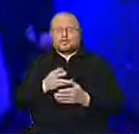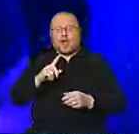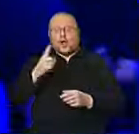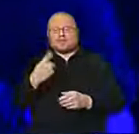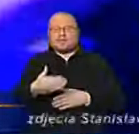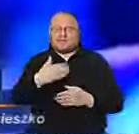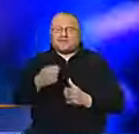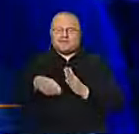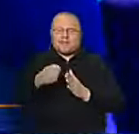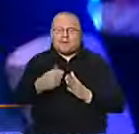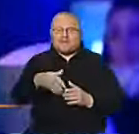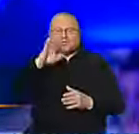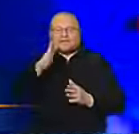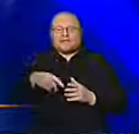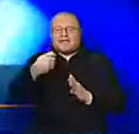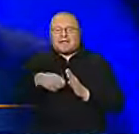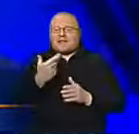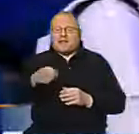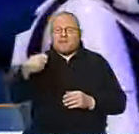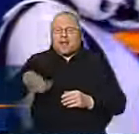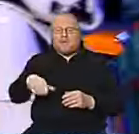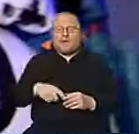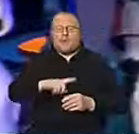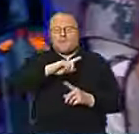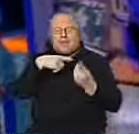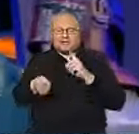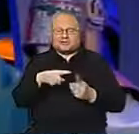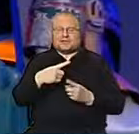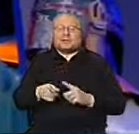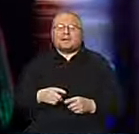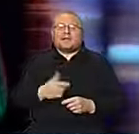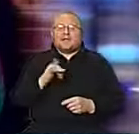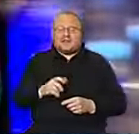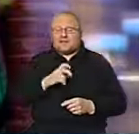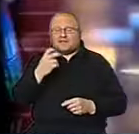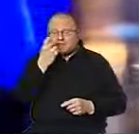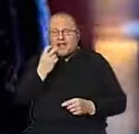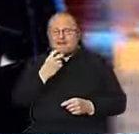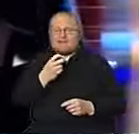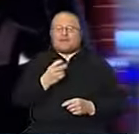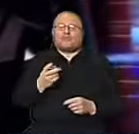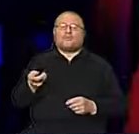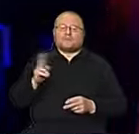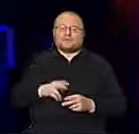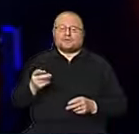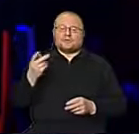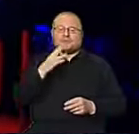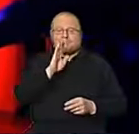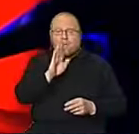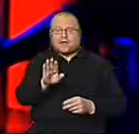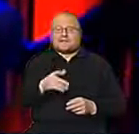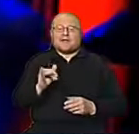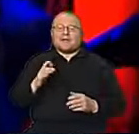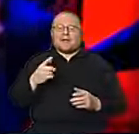godzinę przed seansem w łódzkich kinach nie brakowało mieczy świetlnych, a przede wszystkim fanów w strojach przypominających ulubione filmowe postaci